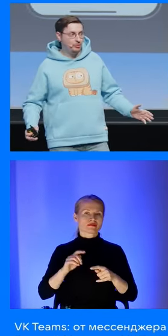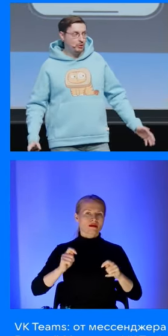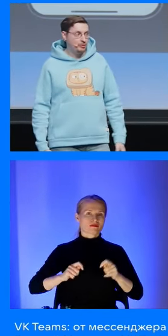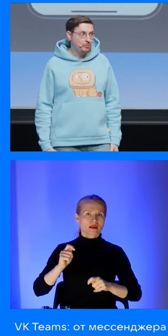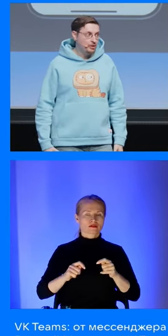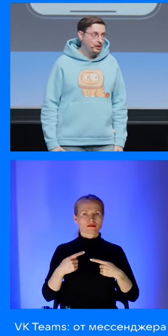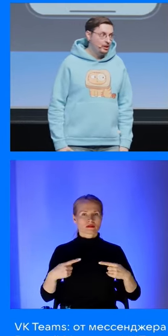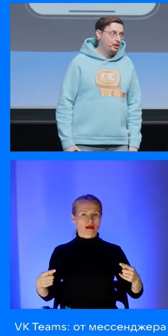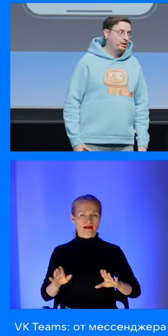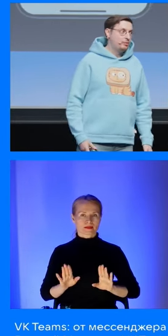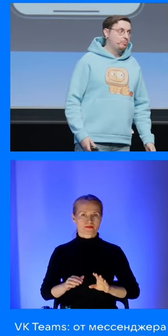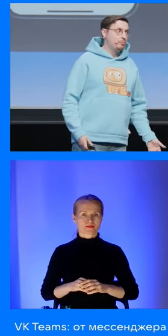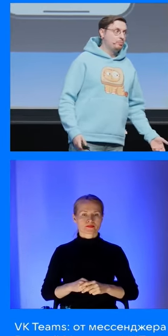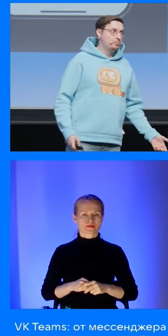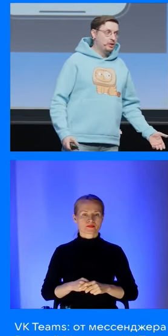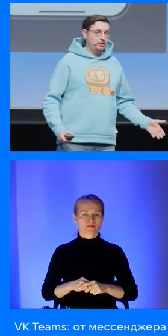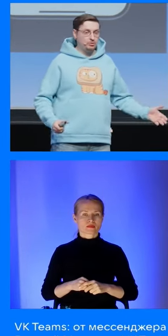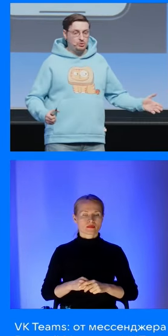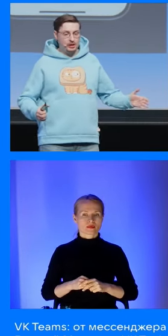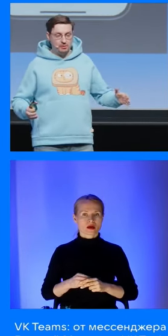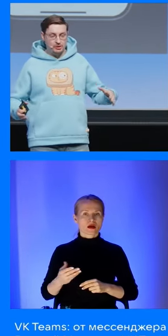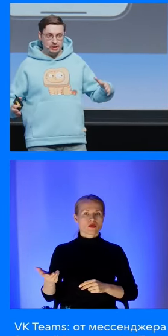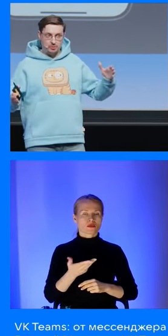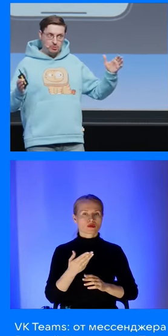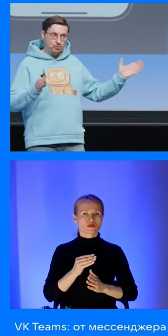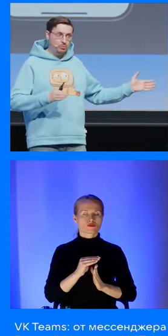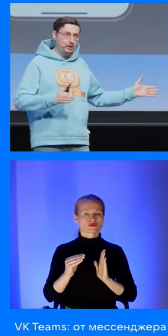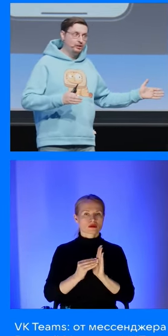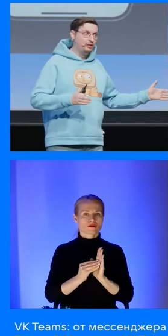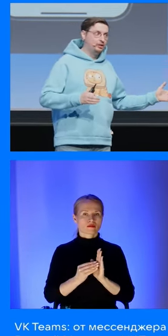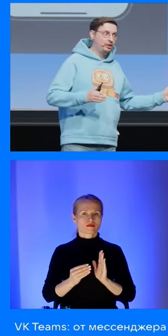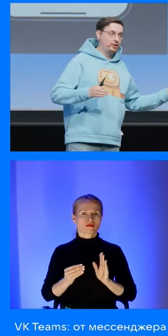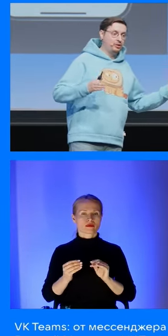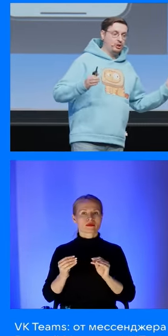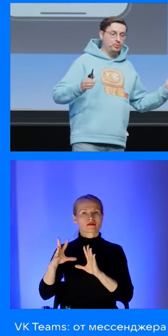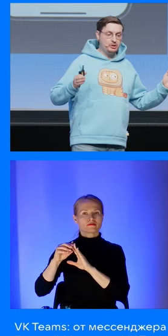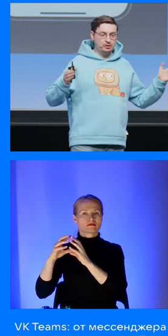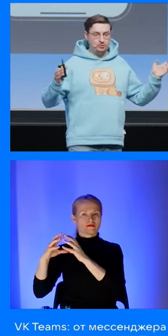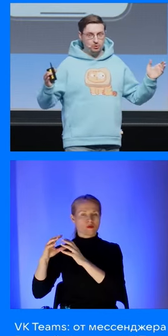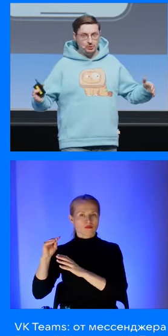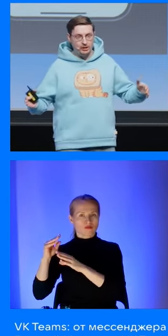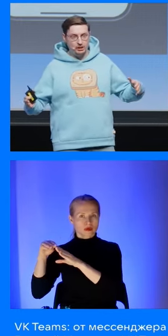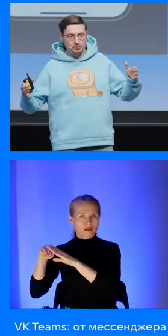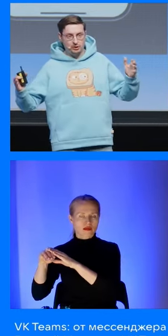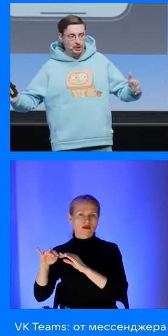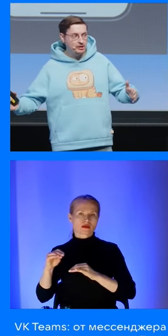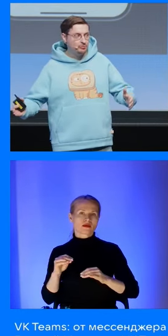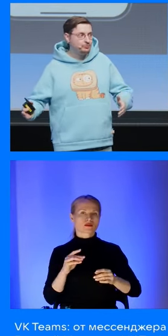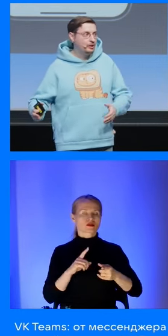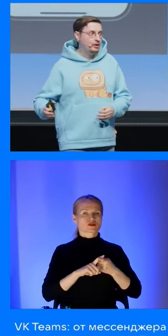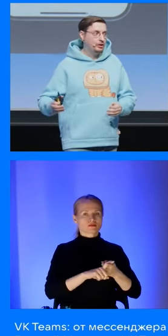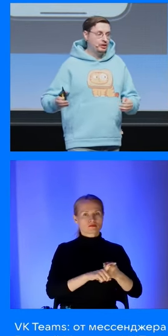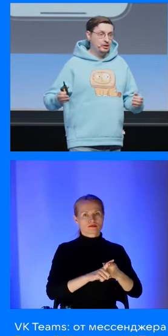так далее и тому подобное. Мы устанавливаемся, работаем как в облаке, так и устанавливаемся в крупных заказчиках, в